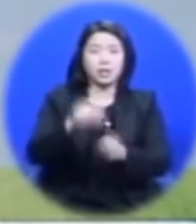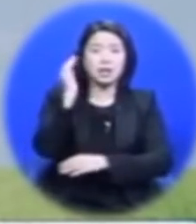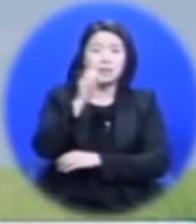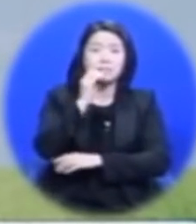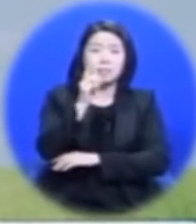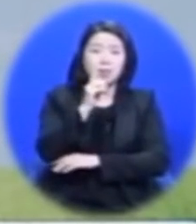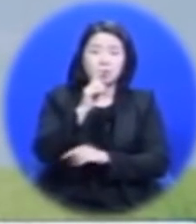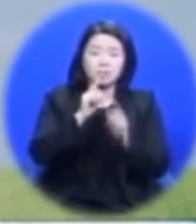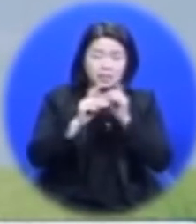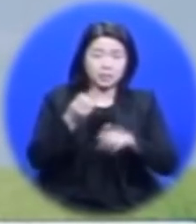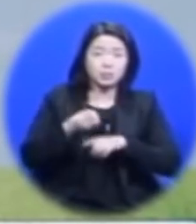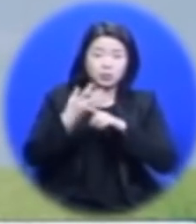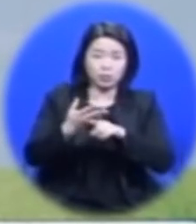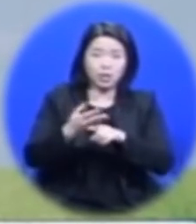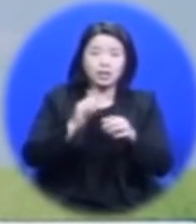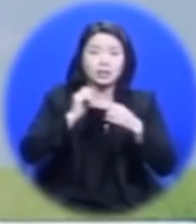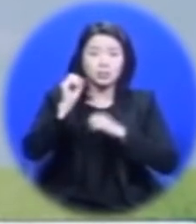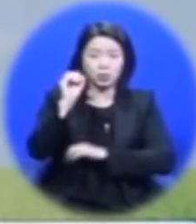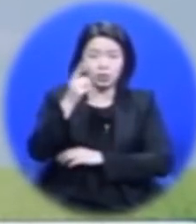기회가 있었답니다.